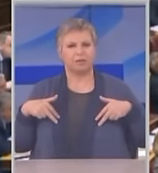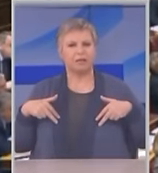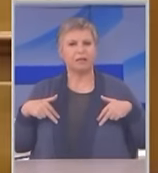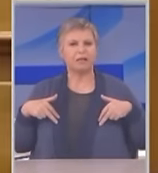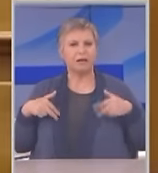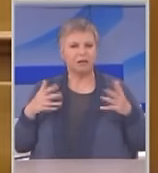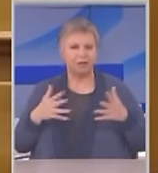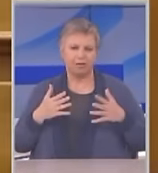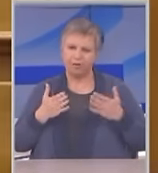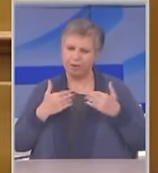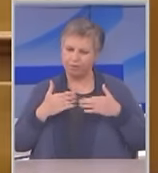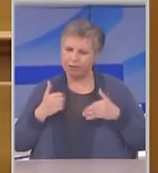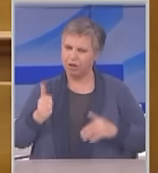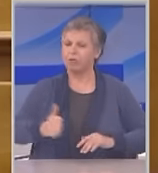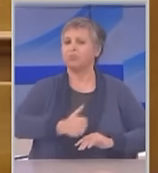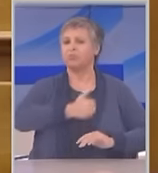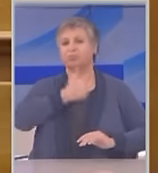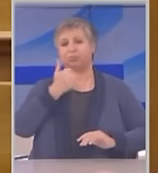επιδείξατε. Αλαζονία πολλές φορές.